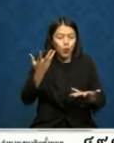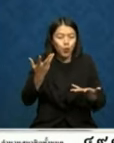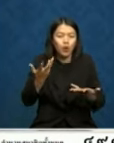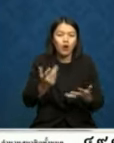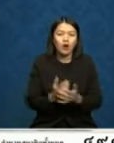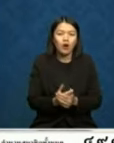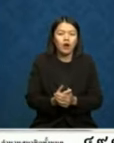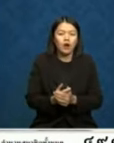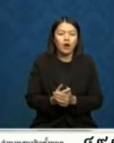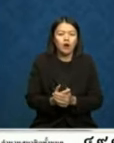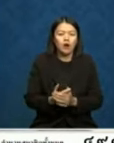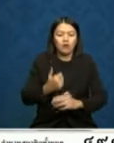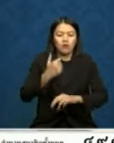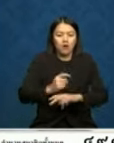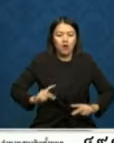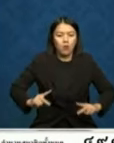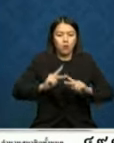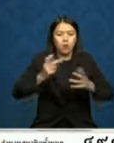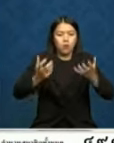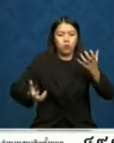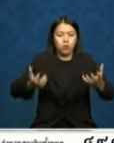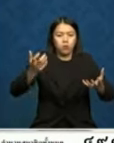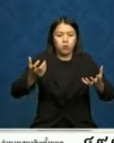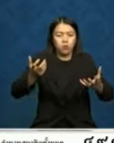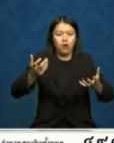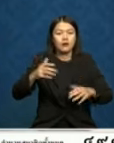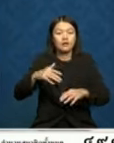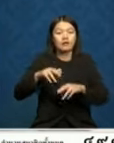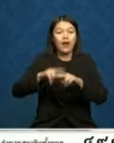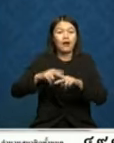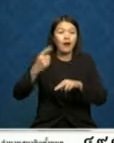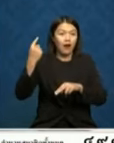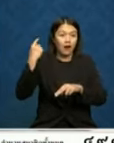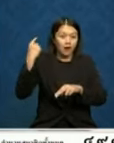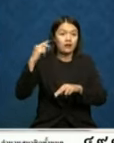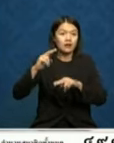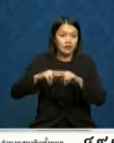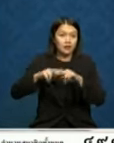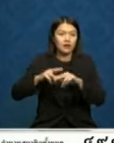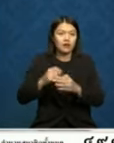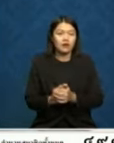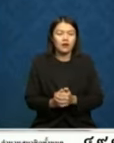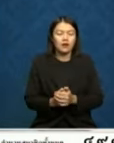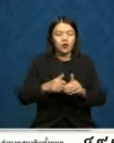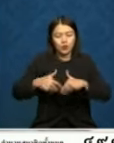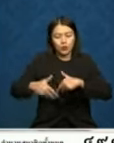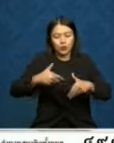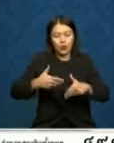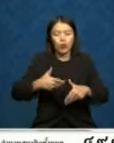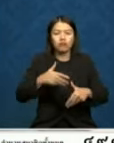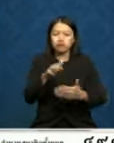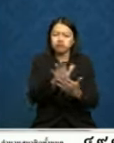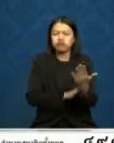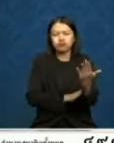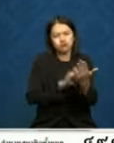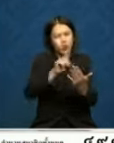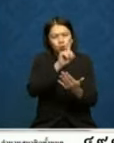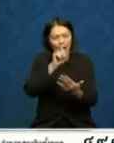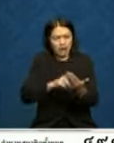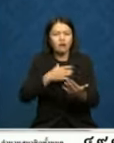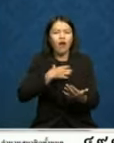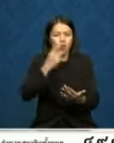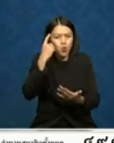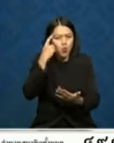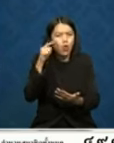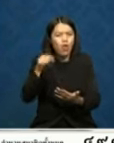ามรัฐมนตรีว่าการกระทรวงยุติธรรมท่านทวีสอดส่องที่นั่งอยู่ข้างหลังครับแต่เป็นคำถามที่ประชาชนทั้งประเทศเขาสงสัยว่